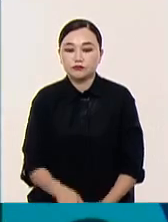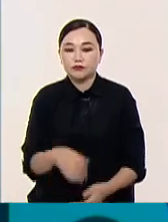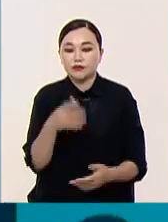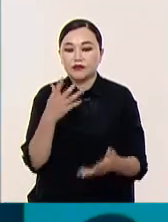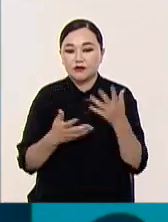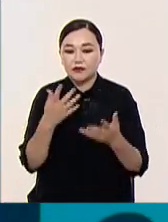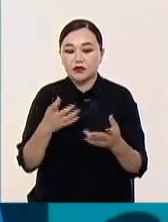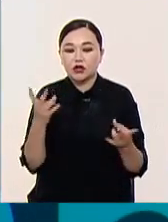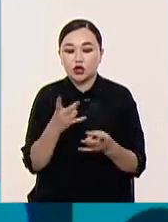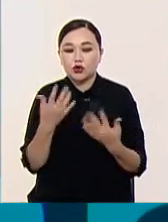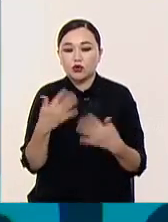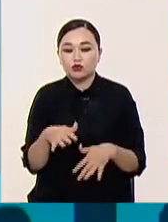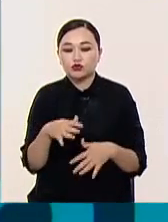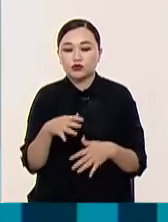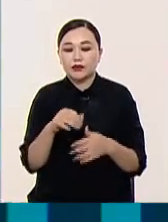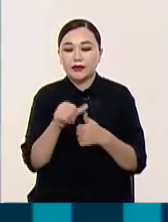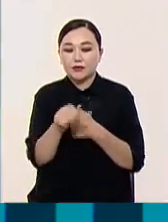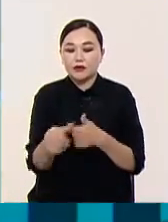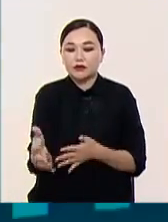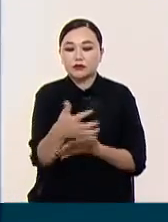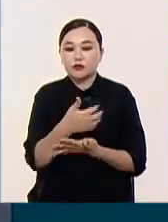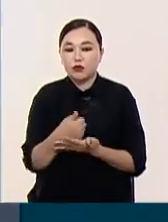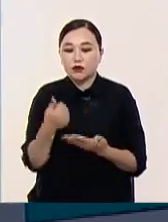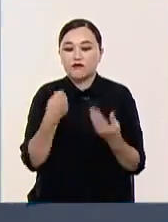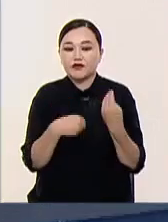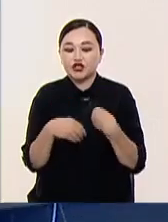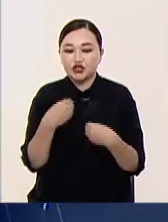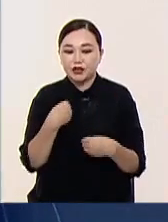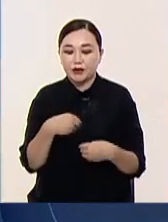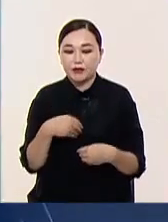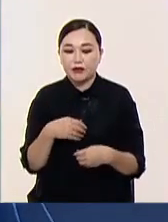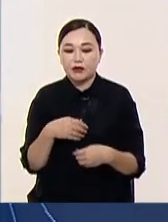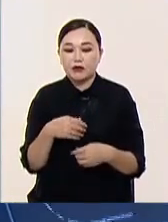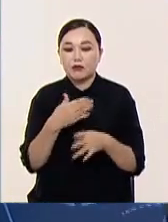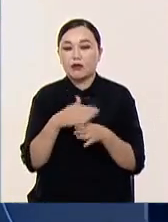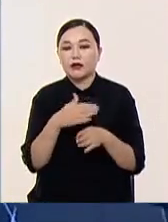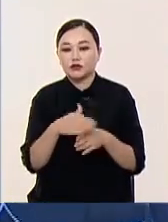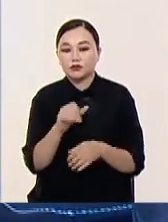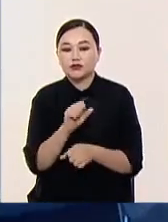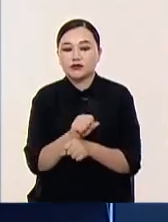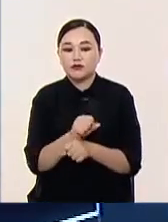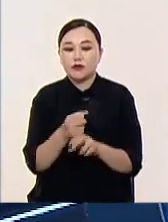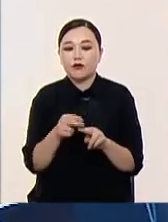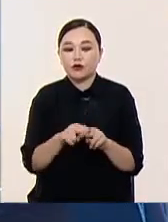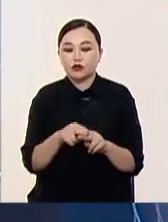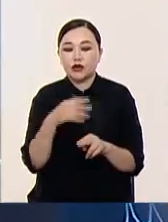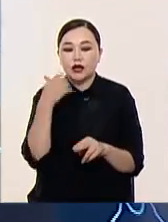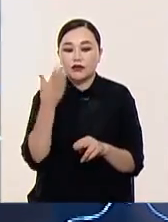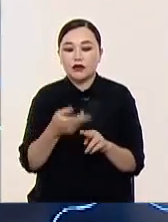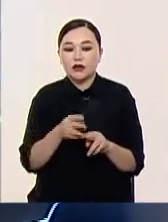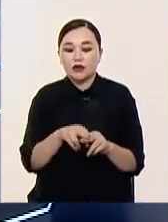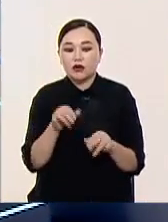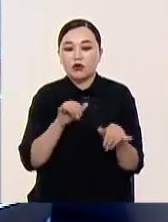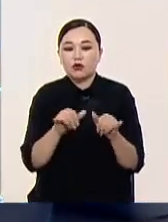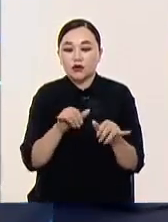Наверное, надо уже именно сбор вещами потихоньку приостанавливать, потому что когда это все,